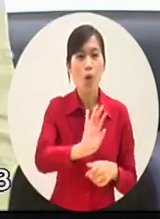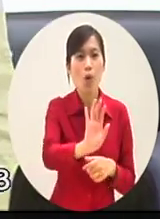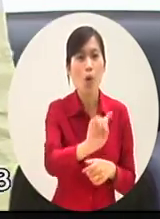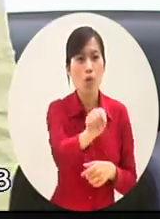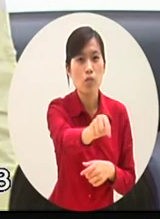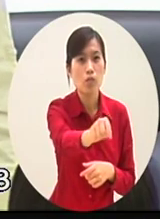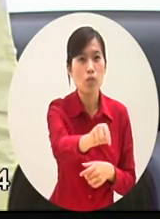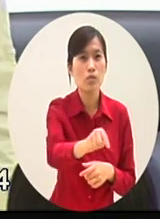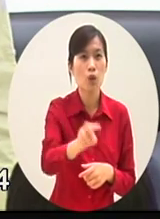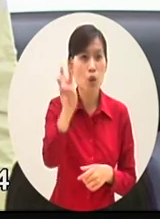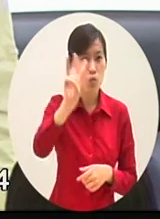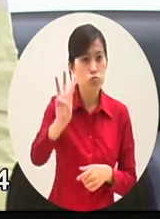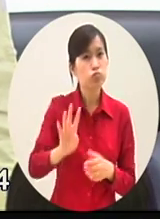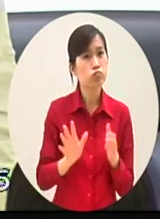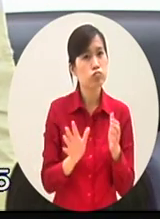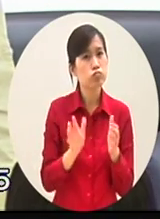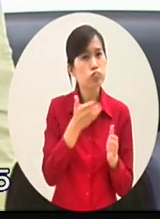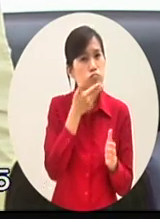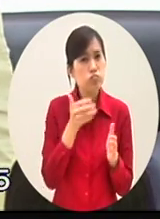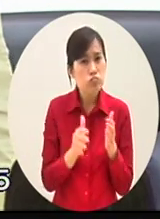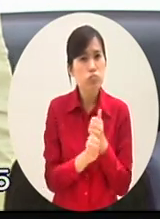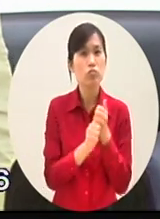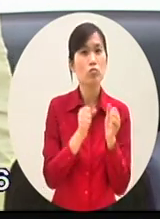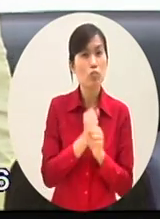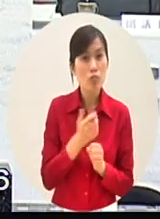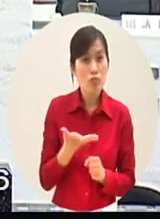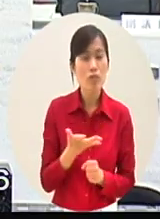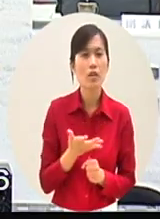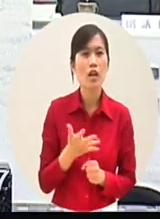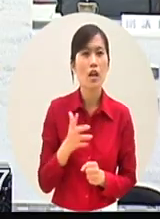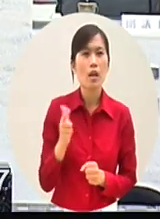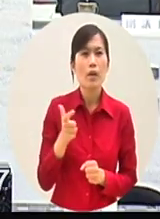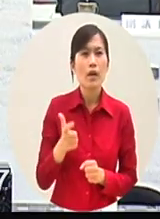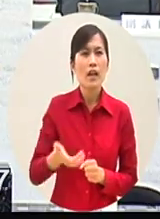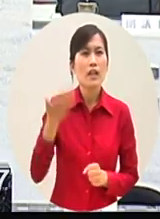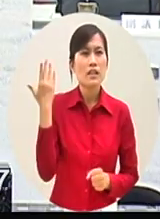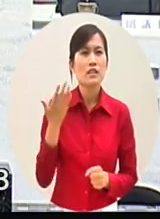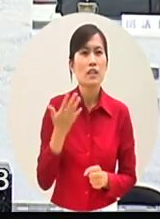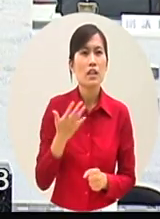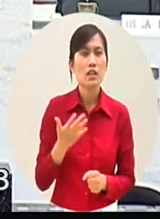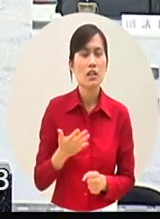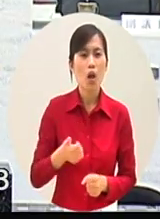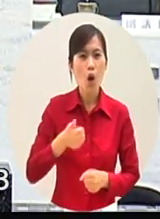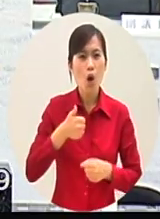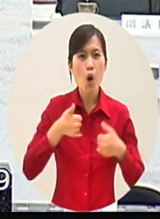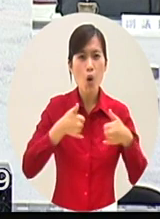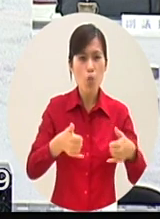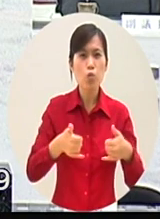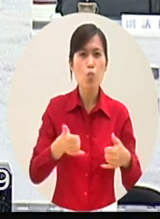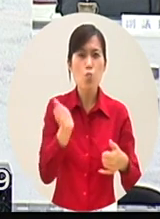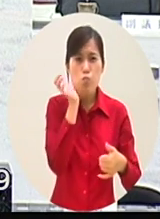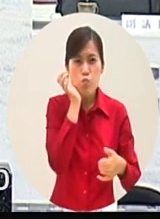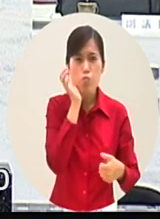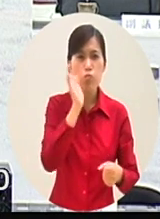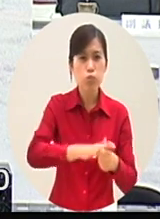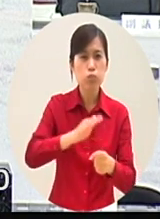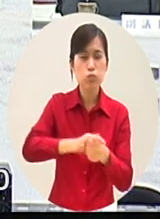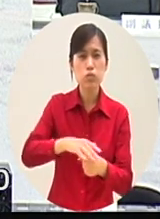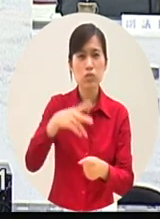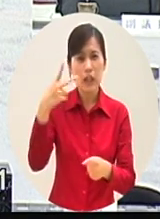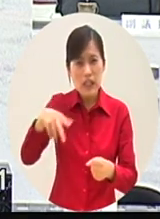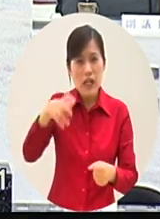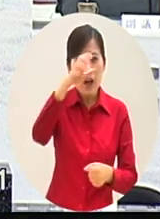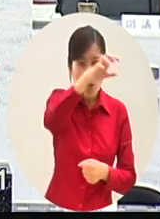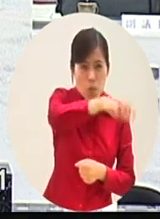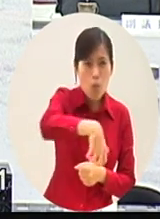能是水利署做的啦。 无啦，那较早路底就是往路少共屯路少，佮钉扣起来嘛，可能后边部分遐无共